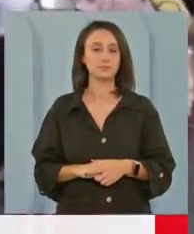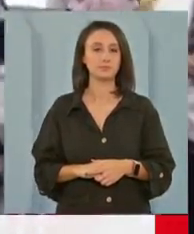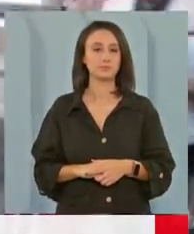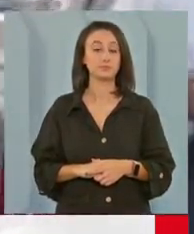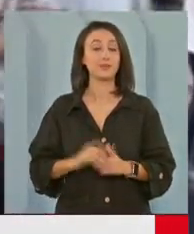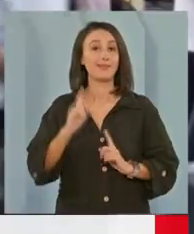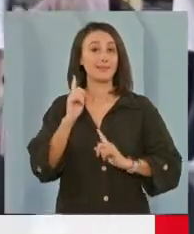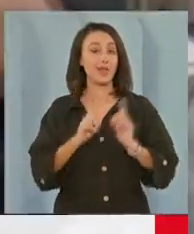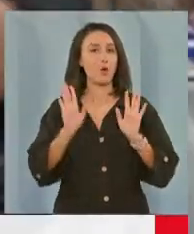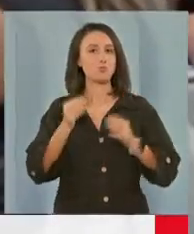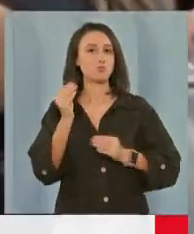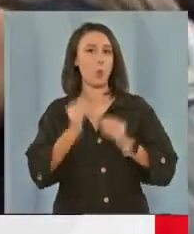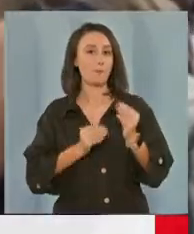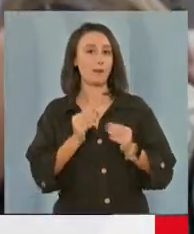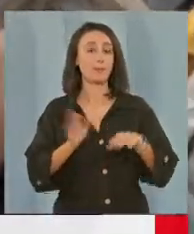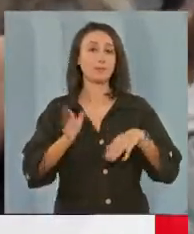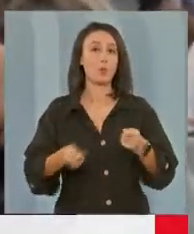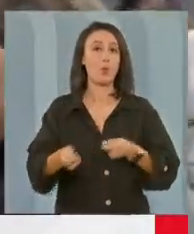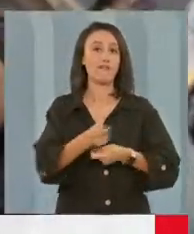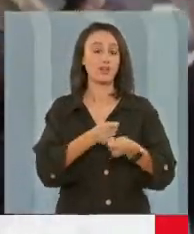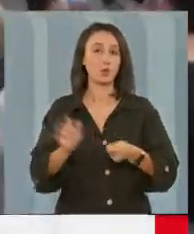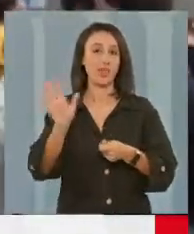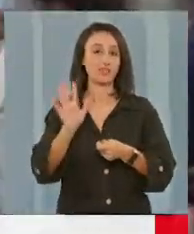În cazul în care au probleme, Ministerul